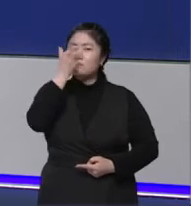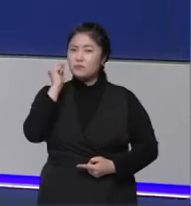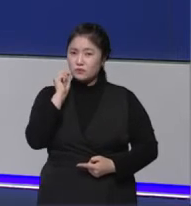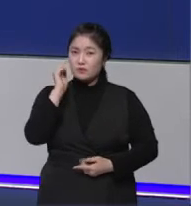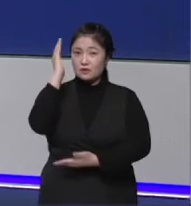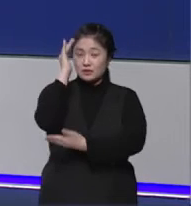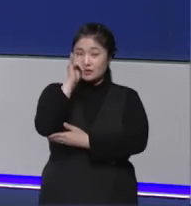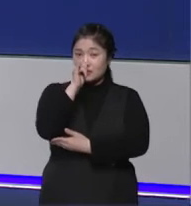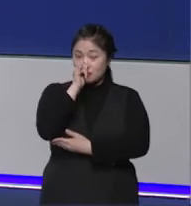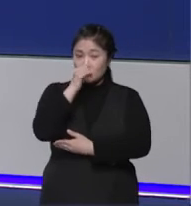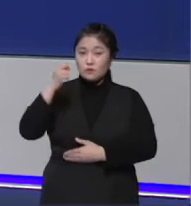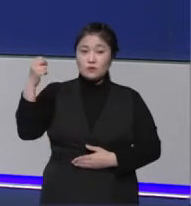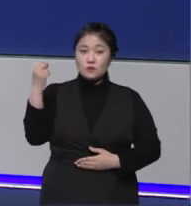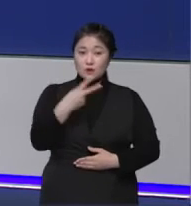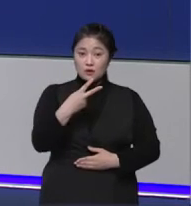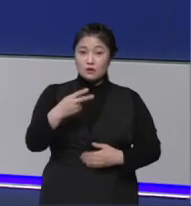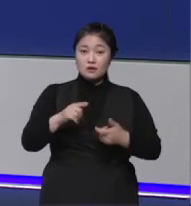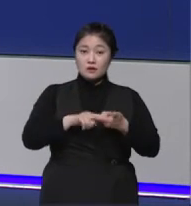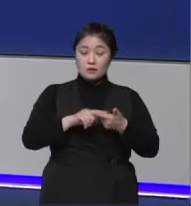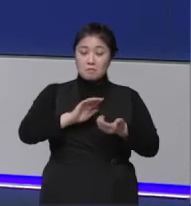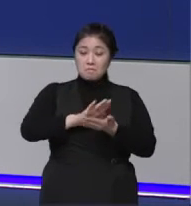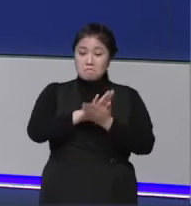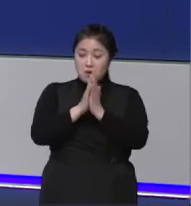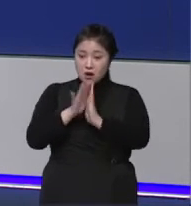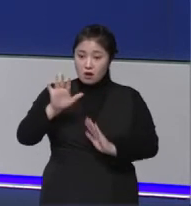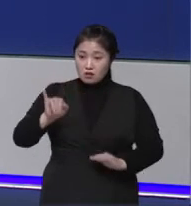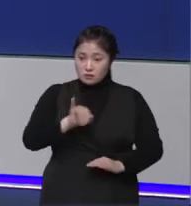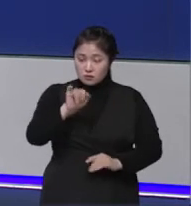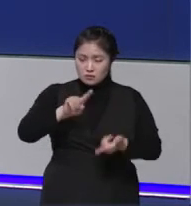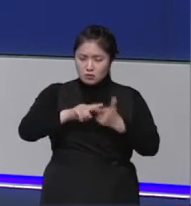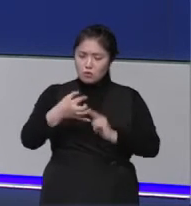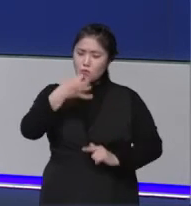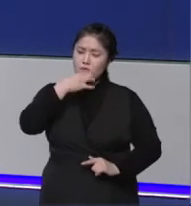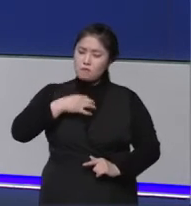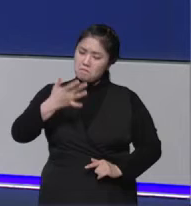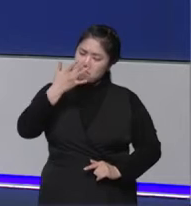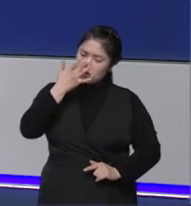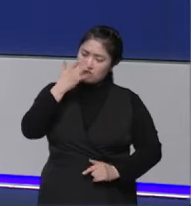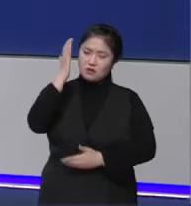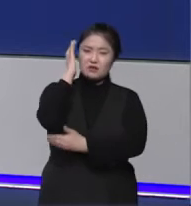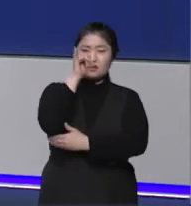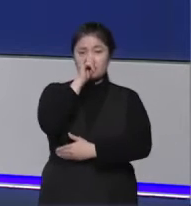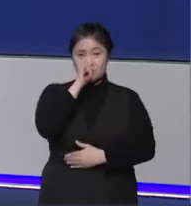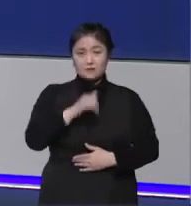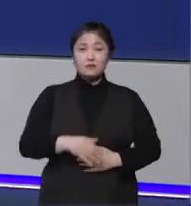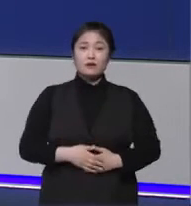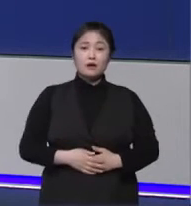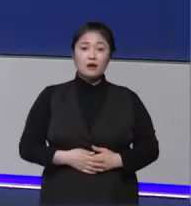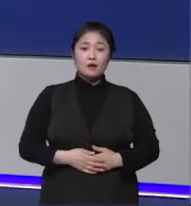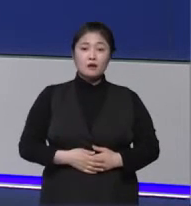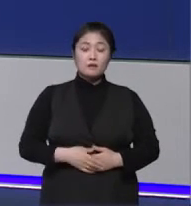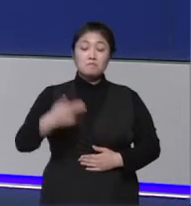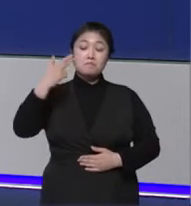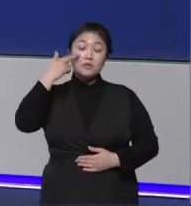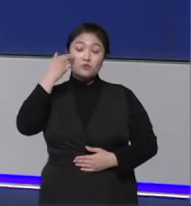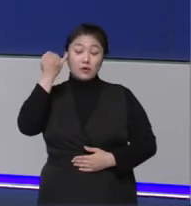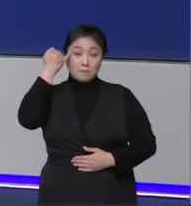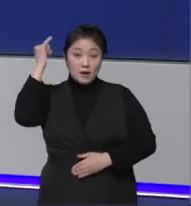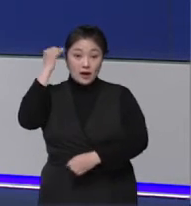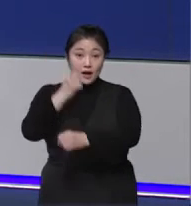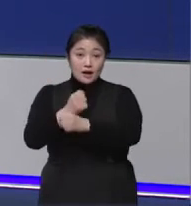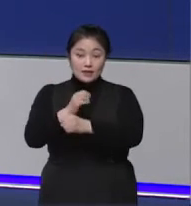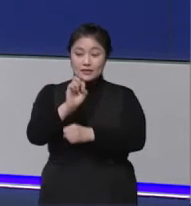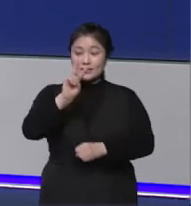지적이 있고 변이 바이러스에 대해서는 효과가 없지 않느냐 라는 지적도 나옵니다 미국에서 개발한